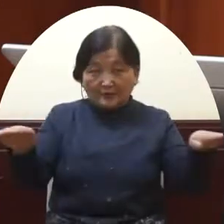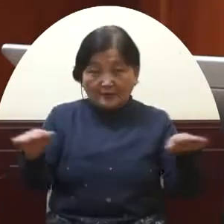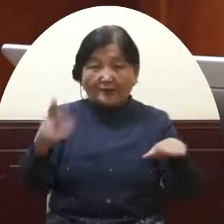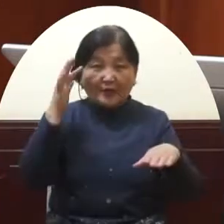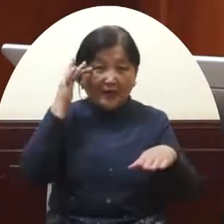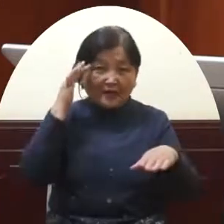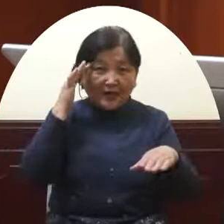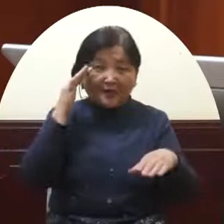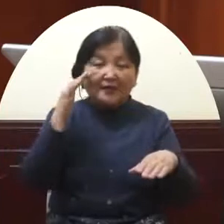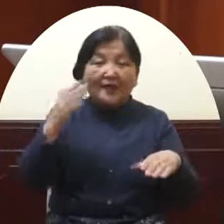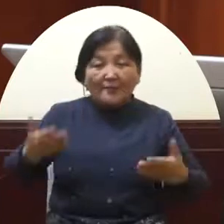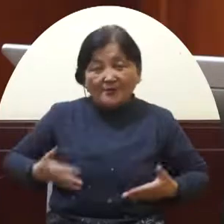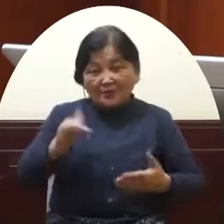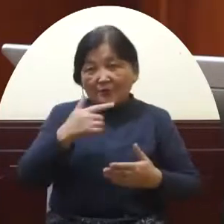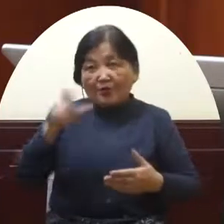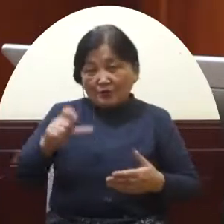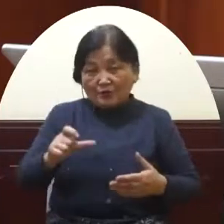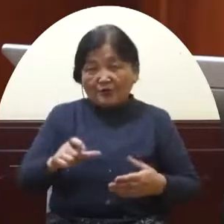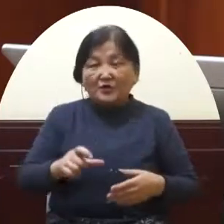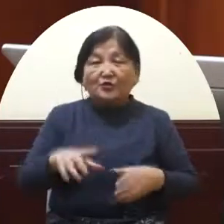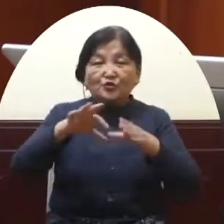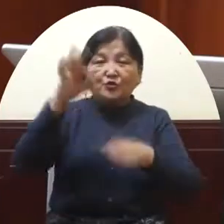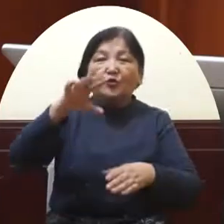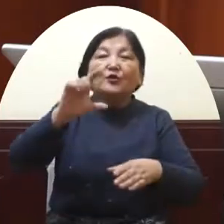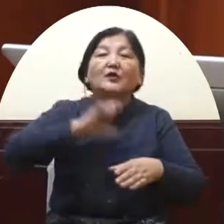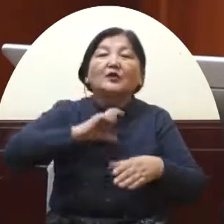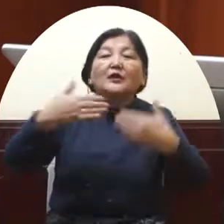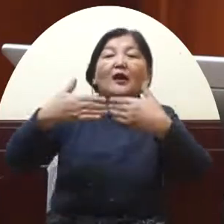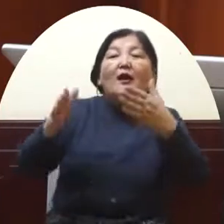байгаа сонгогчдын эрхийг, сонгох эрхийг нь хангах боломж нэгдэж байгаа юм байна.